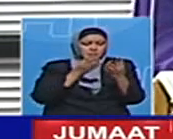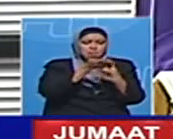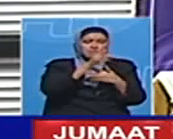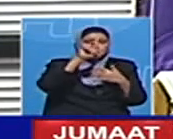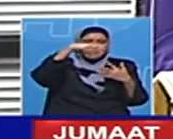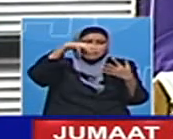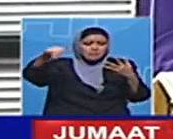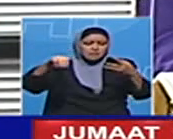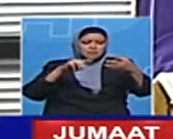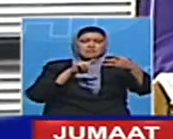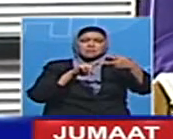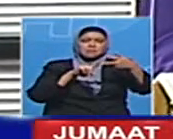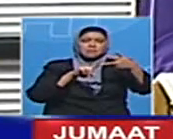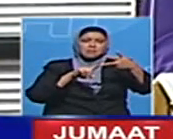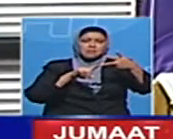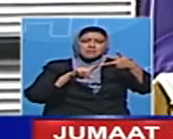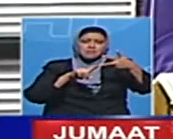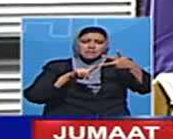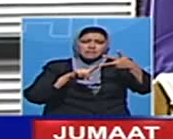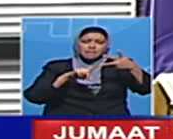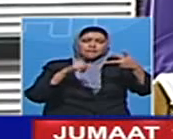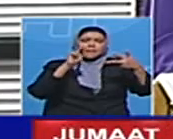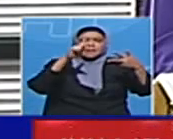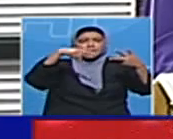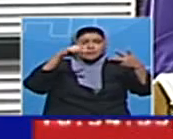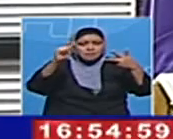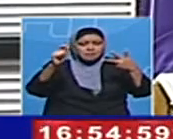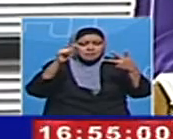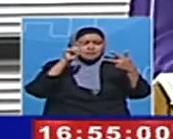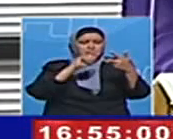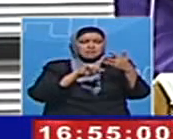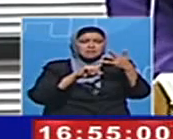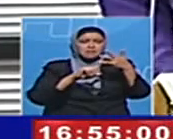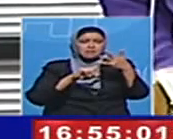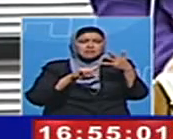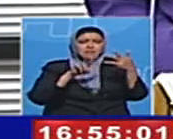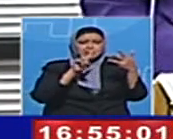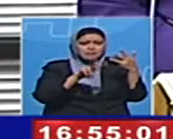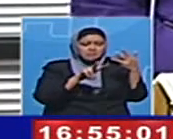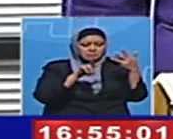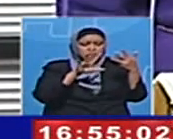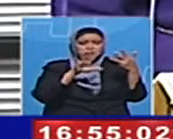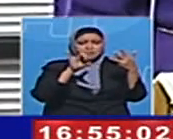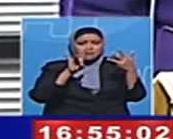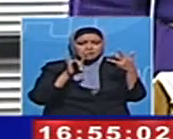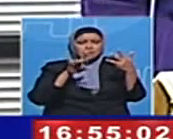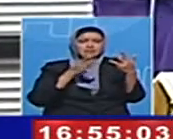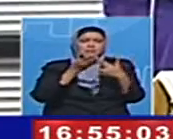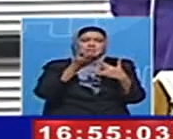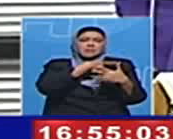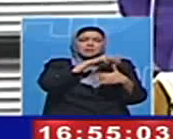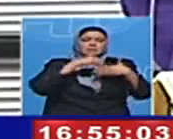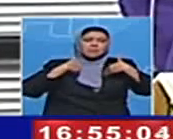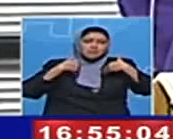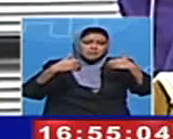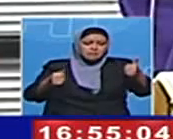R250 juta melalui kementerian pendidikan tinggi dan r58 juta melalui Kementerian kesihatan